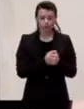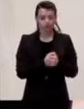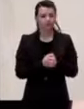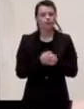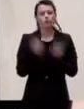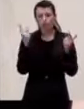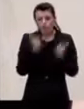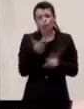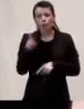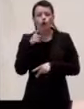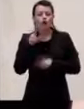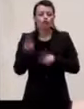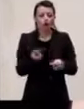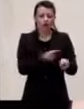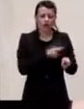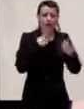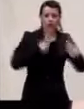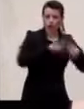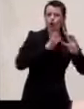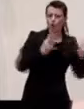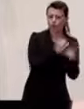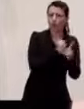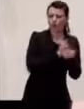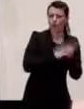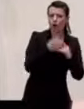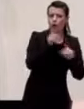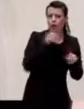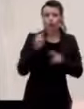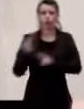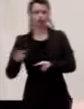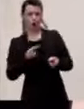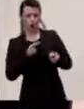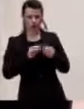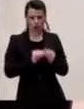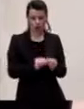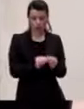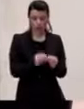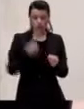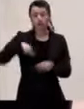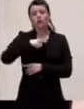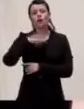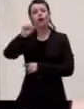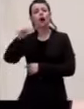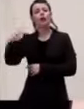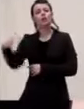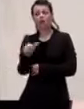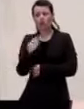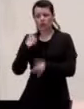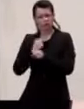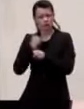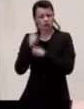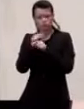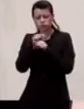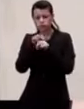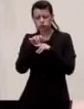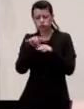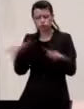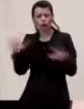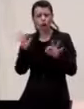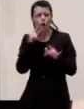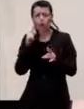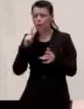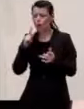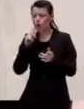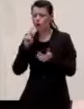anche questa dalla Commissione, le nostre ATS hanno fatto un lavoro capillare di valutazione,